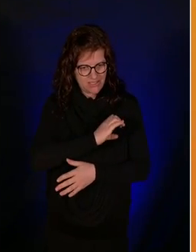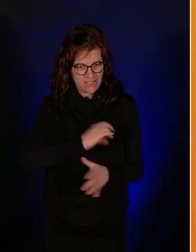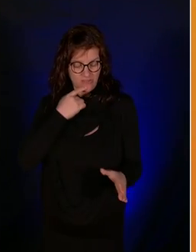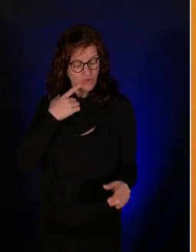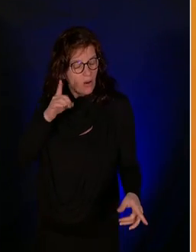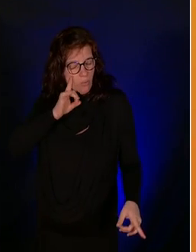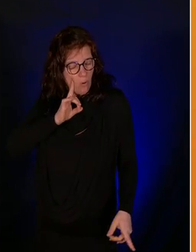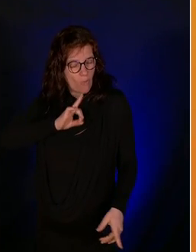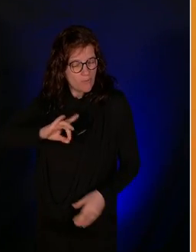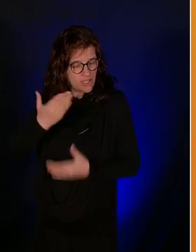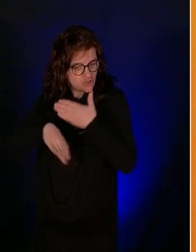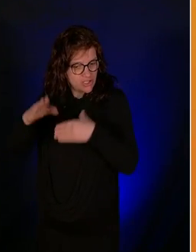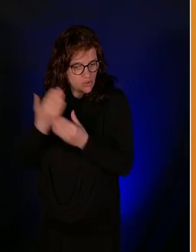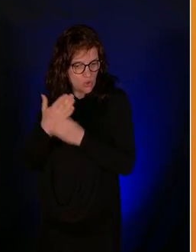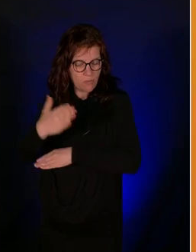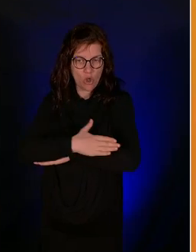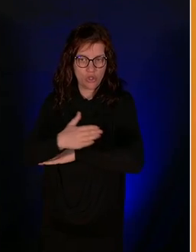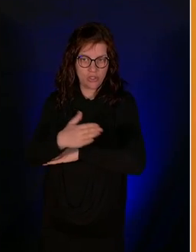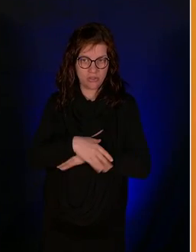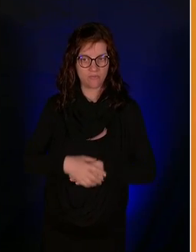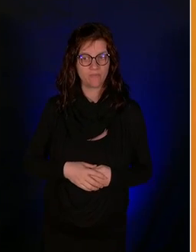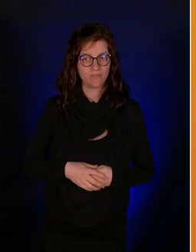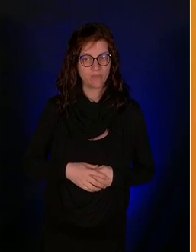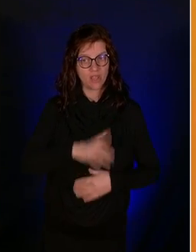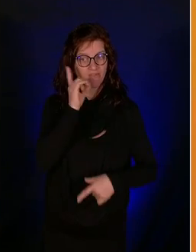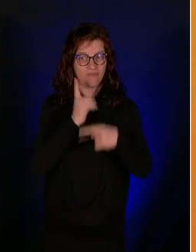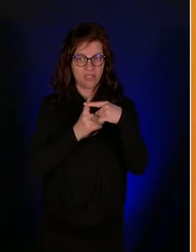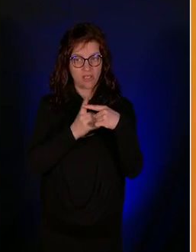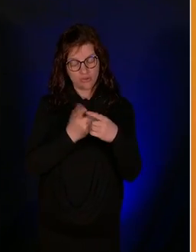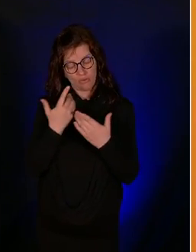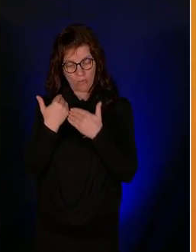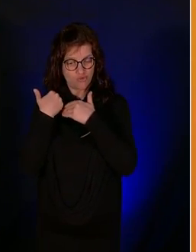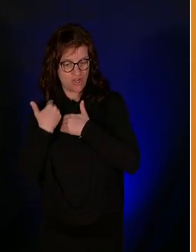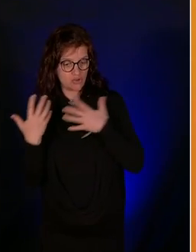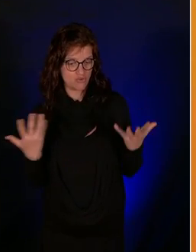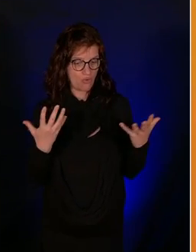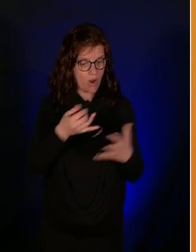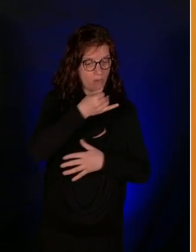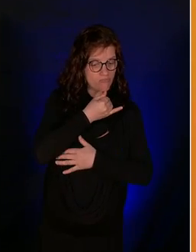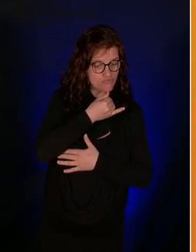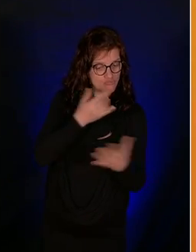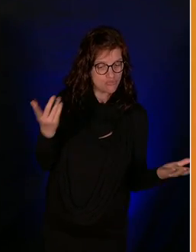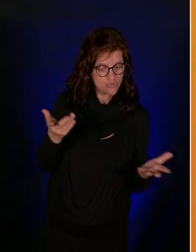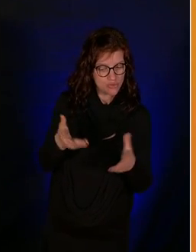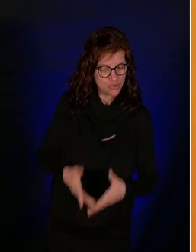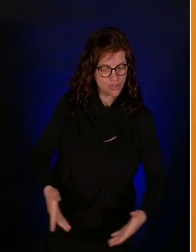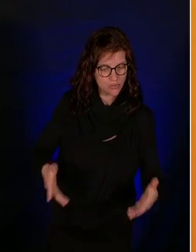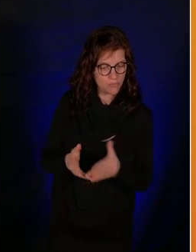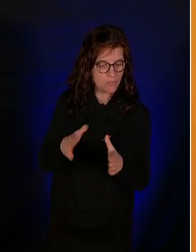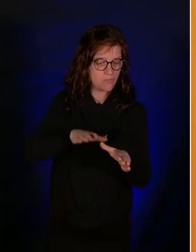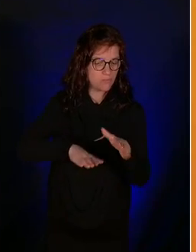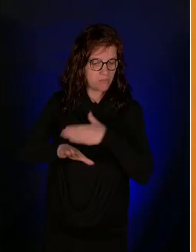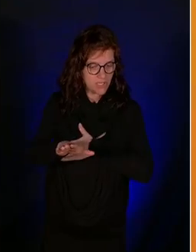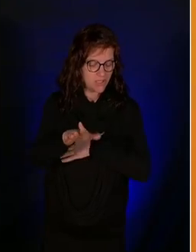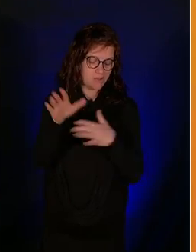document d'orientation. Notre fédération a en charge la défense du petit régime des employés clercs de notaire, un